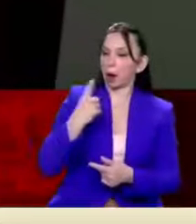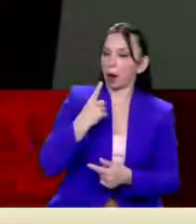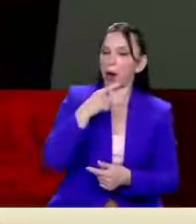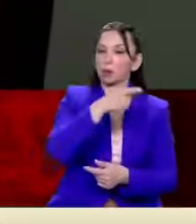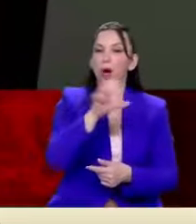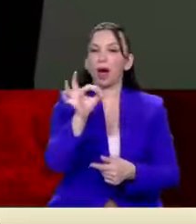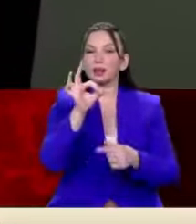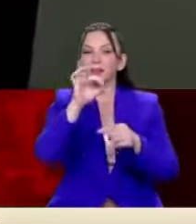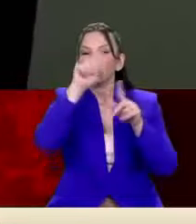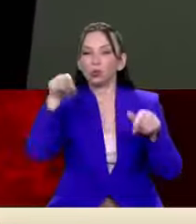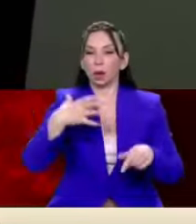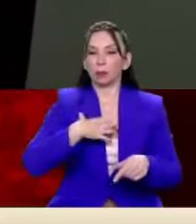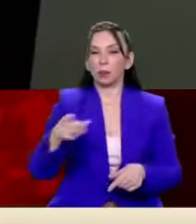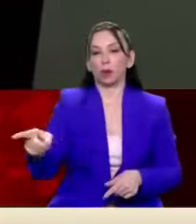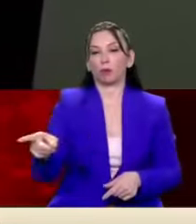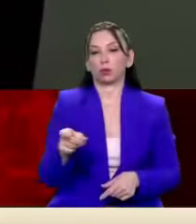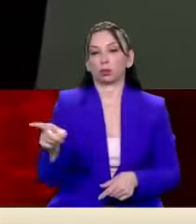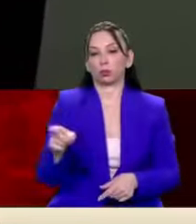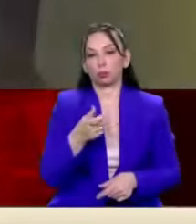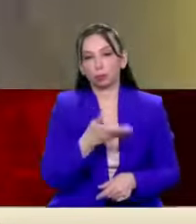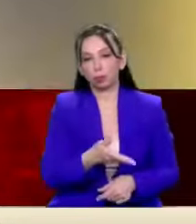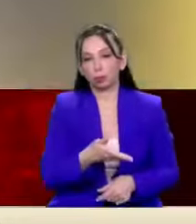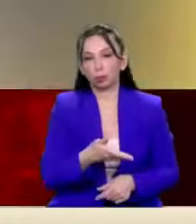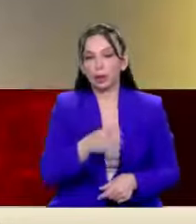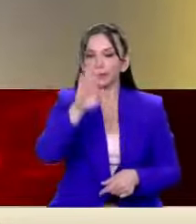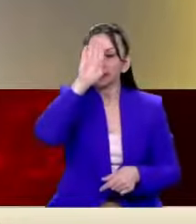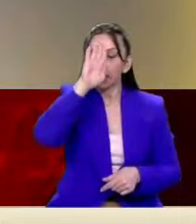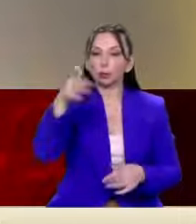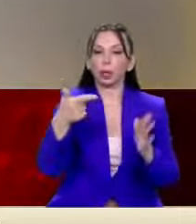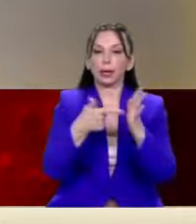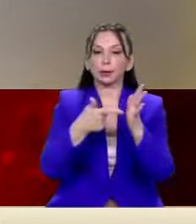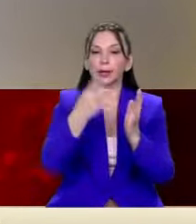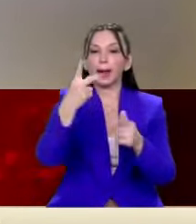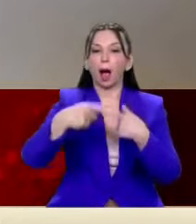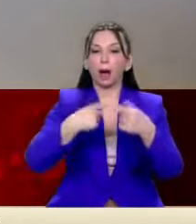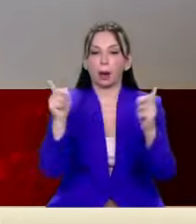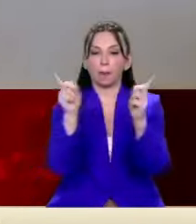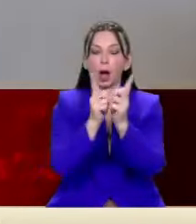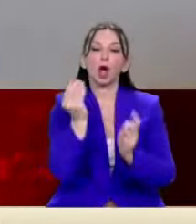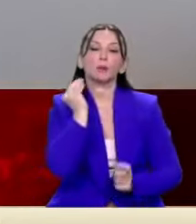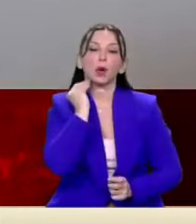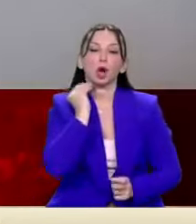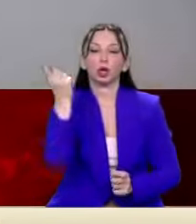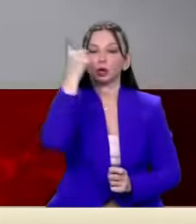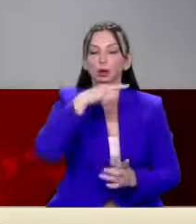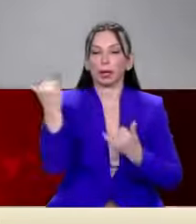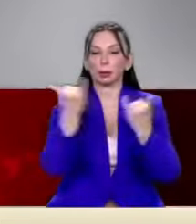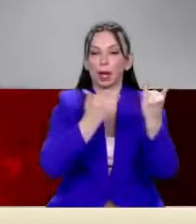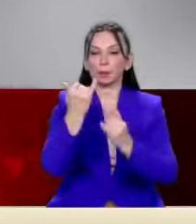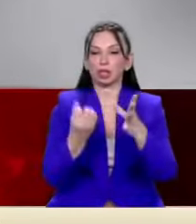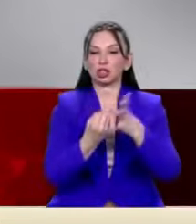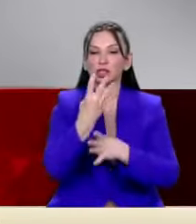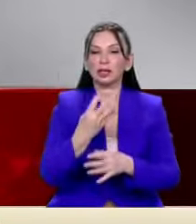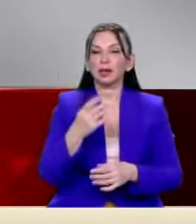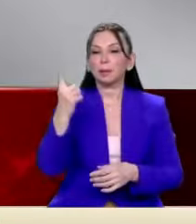kendisinde biber kazı V biber Kazan dolayı kendisi ateş etti İstanbul Kadıköy'de iki akraba arasında Borç yüzünden tartışma çıktı